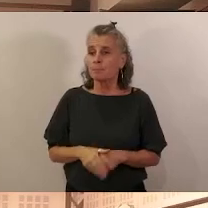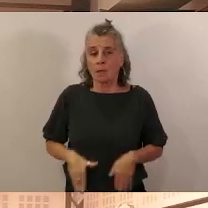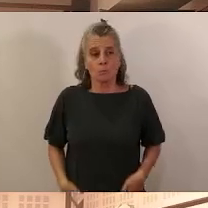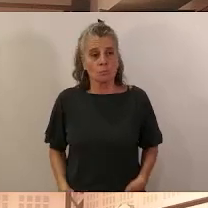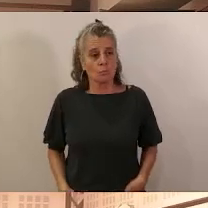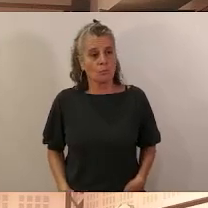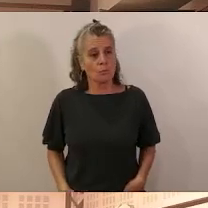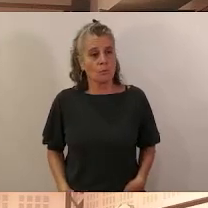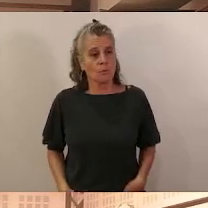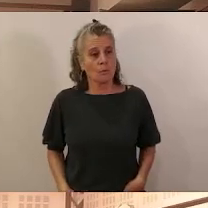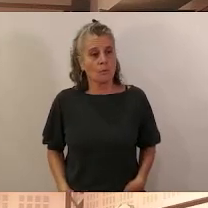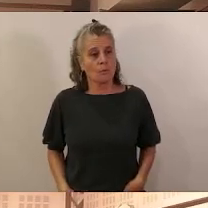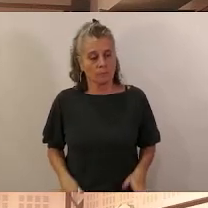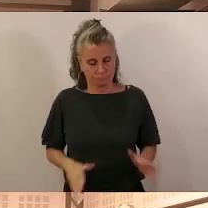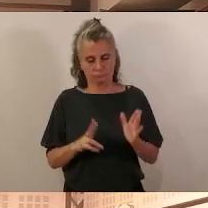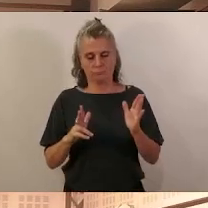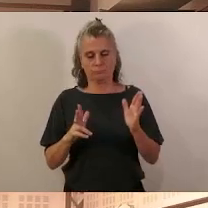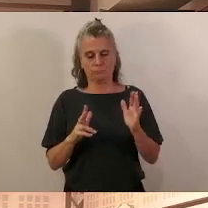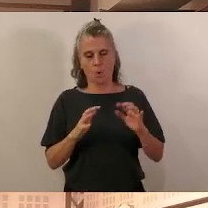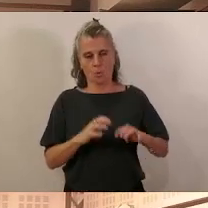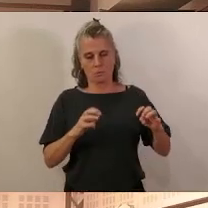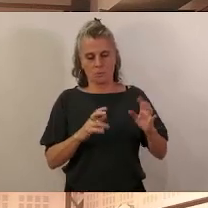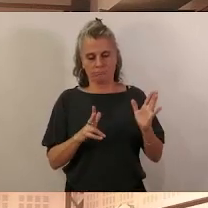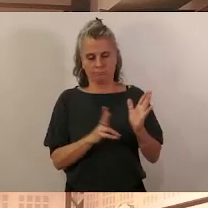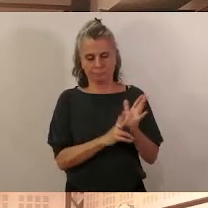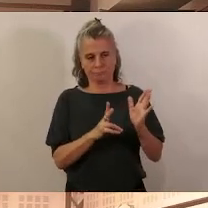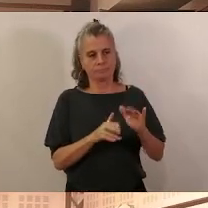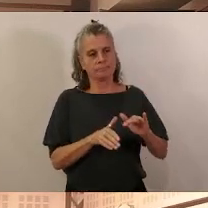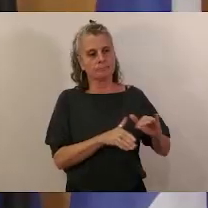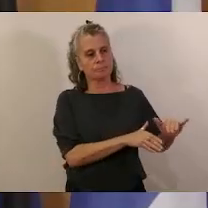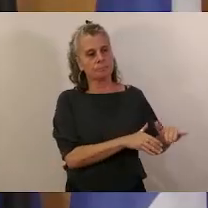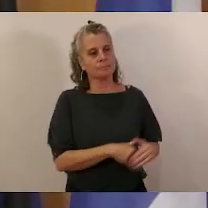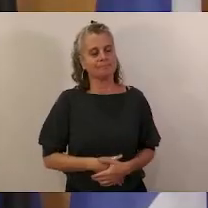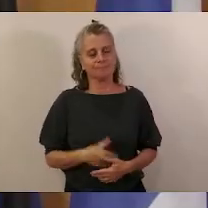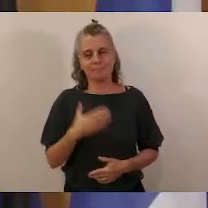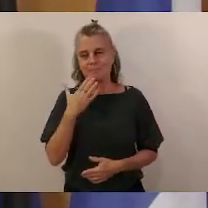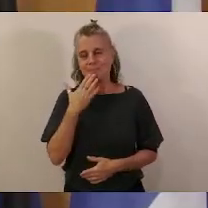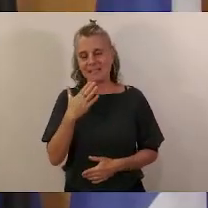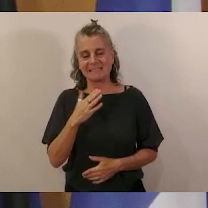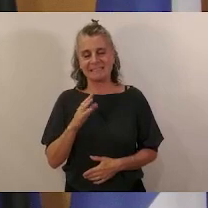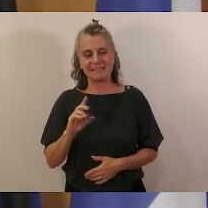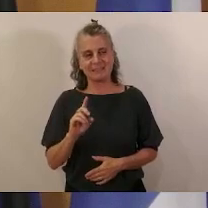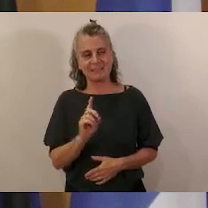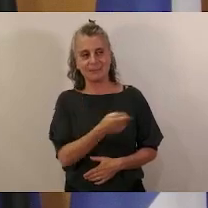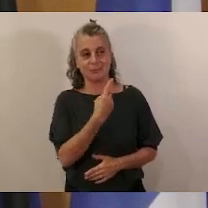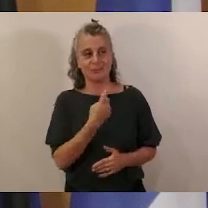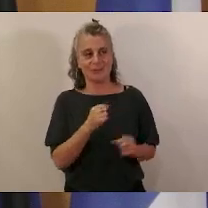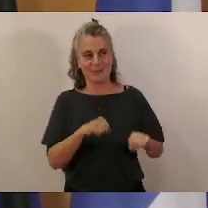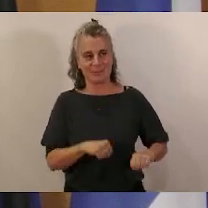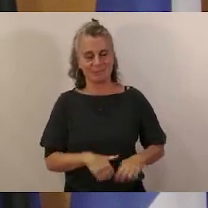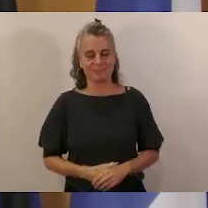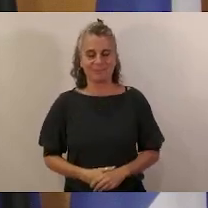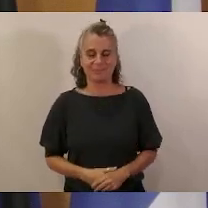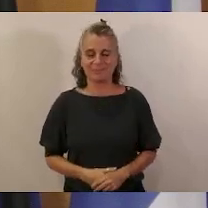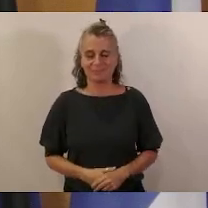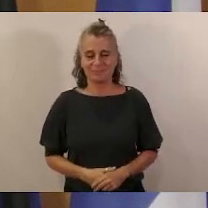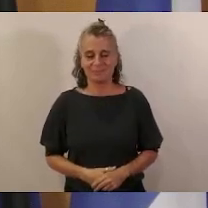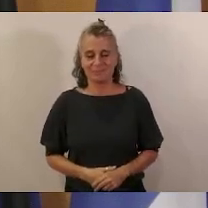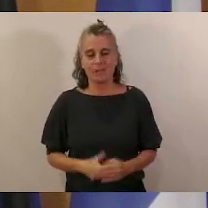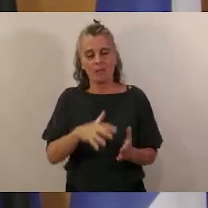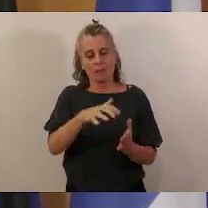abstentions, avis favorable du Conseil? Je vous remercie pour l'unanimité. Le